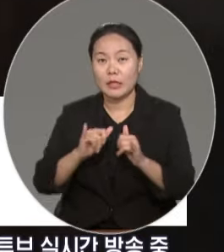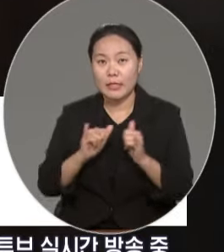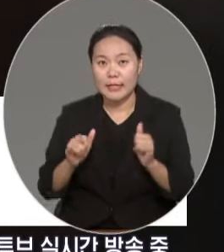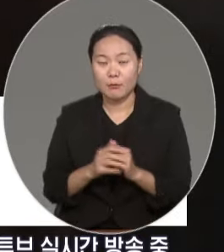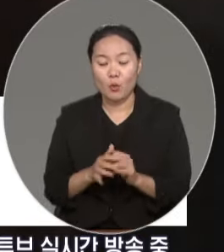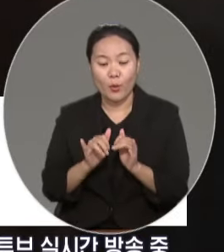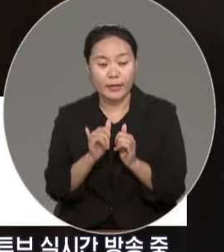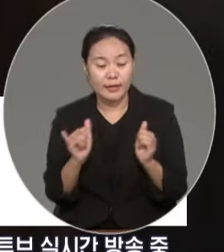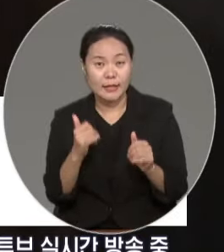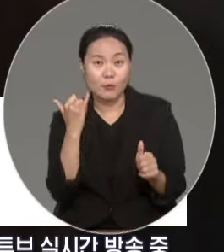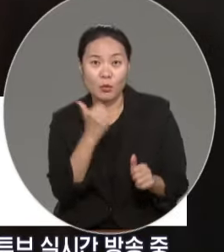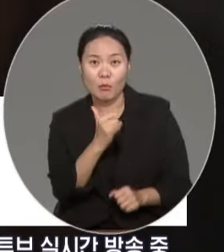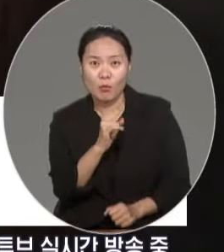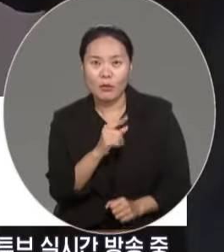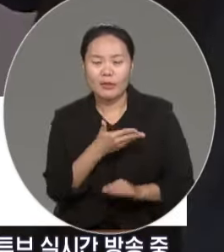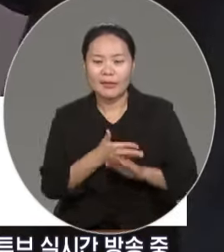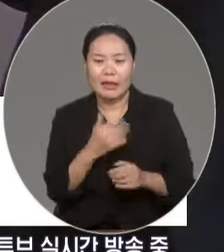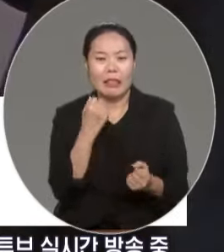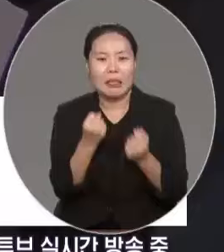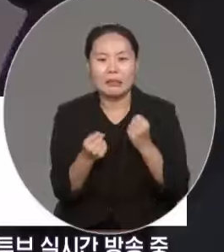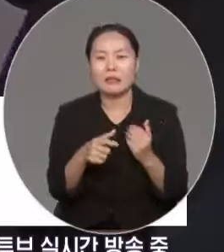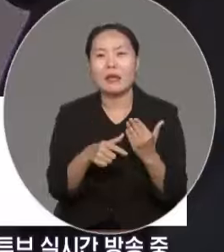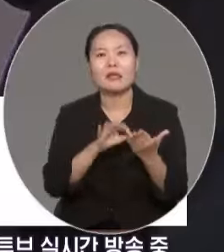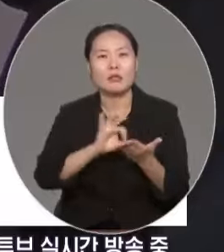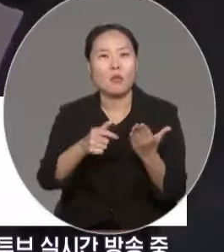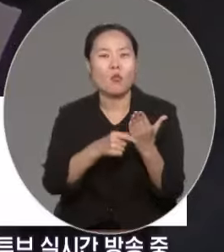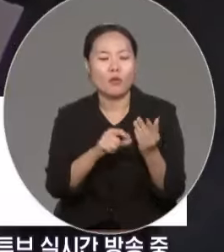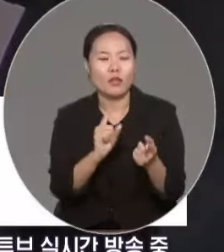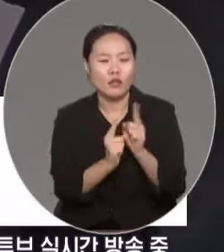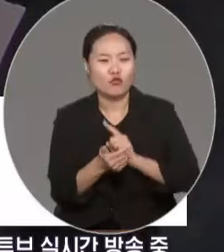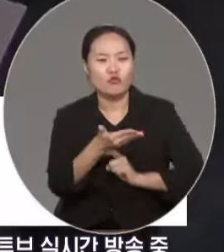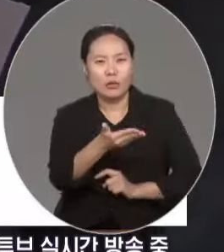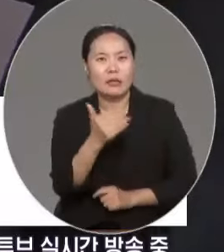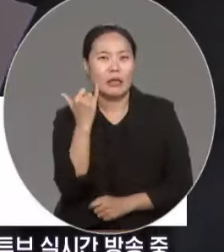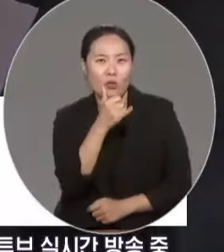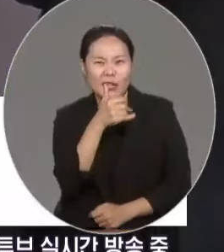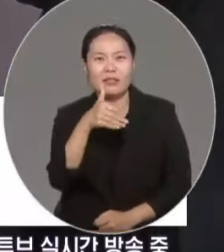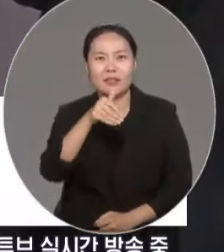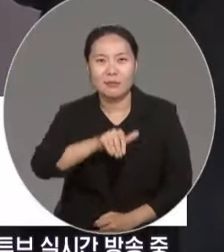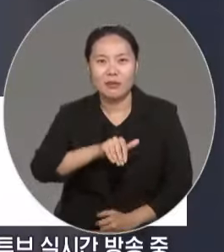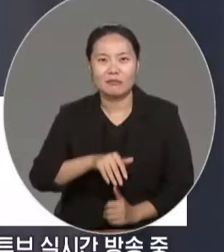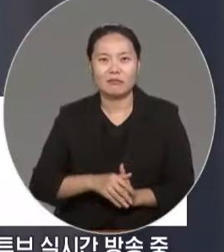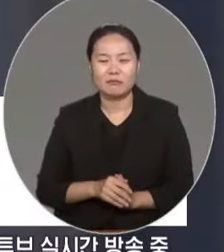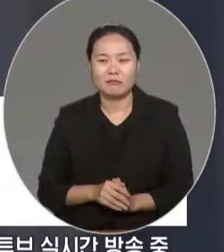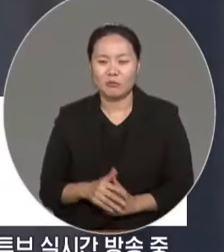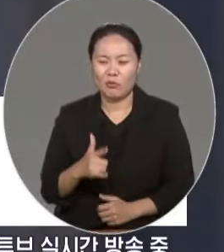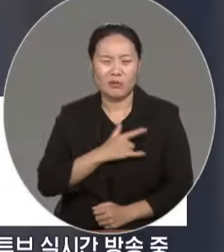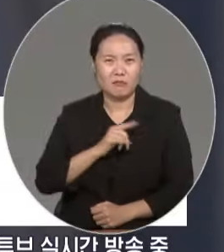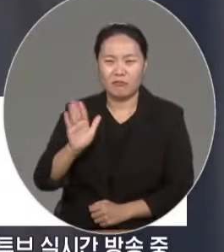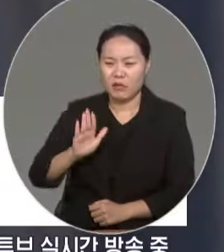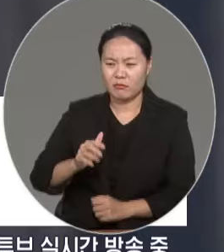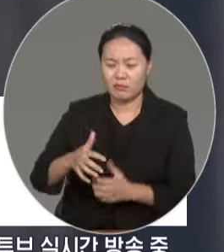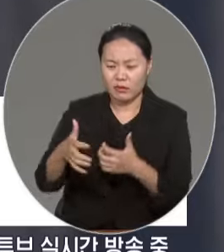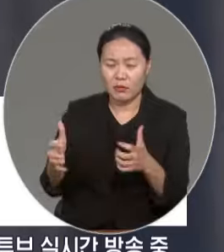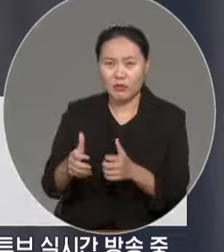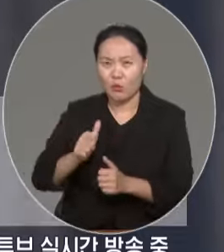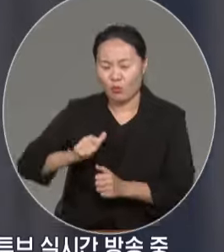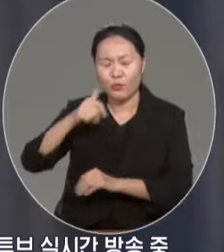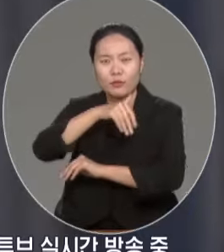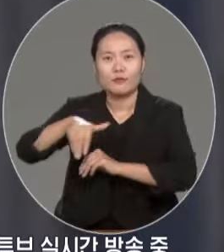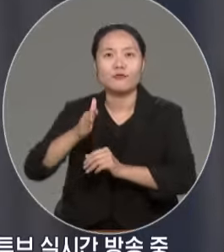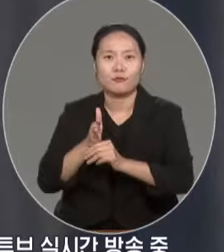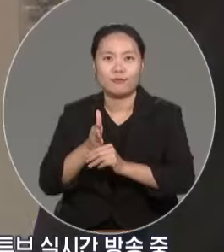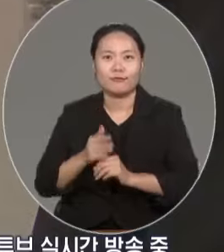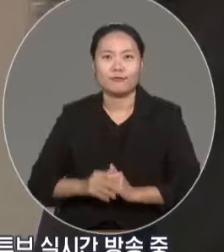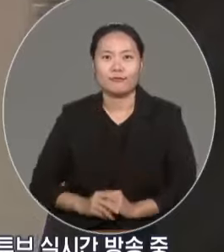업체 관계자로부터 다른 헬스장 이용권으로 대체하겠다는 연락을 받았지만 회원들은 단체 고소를 준비하고